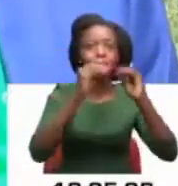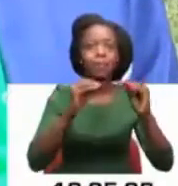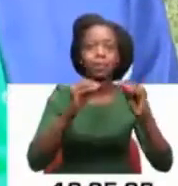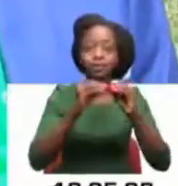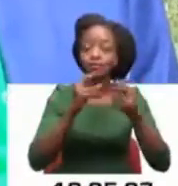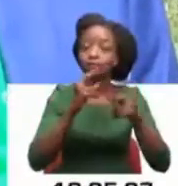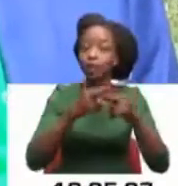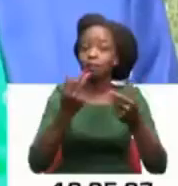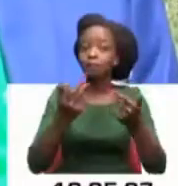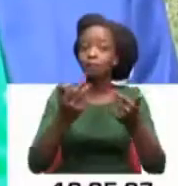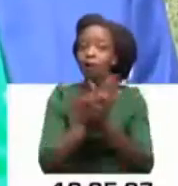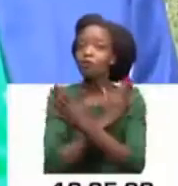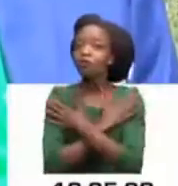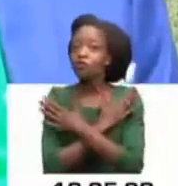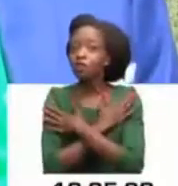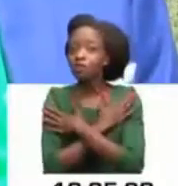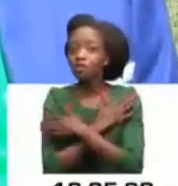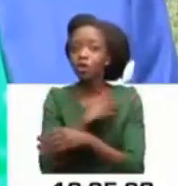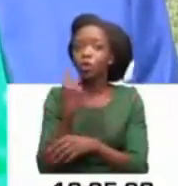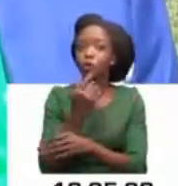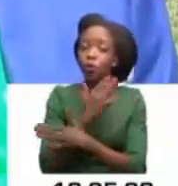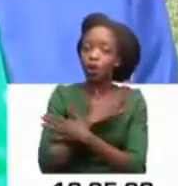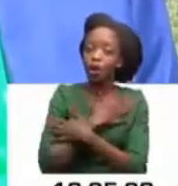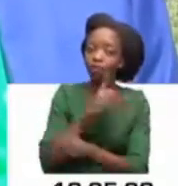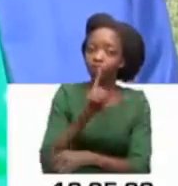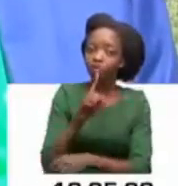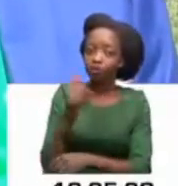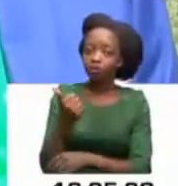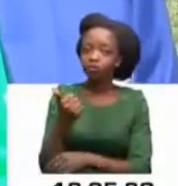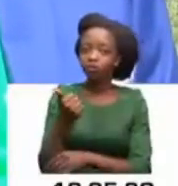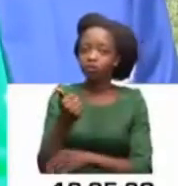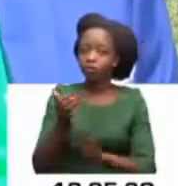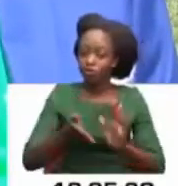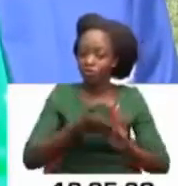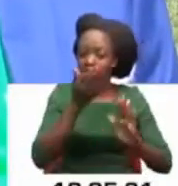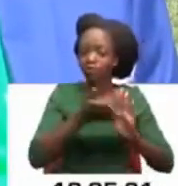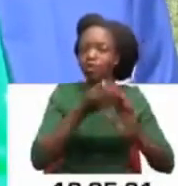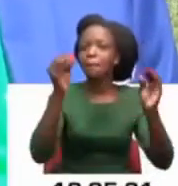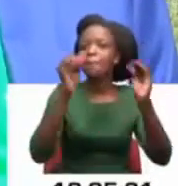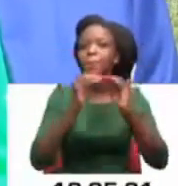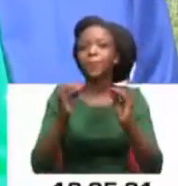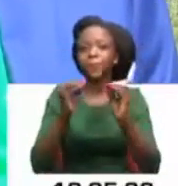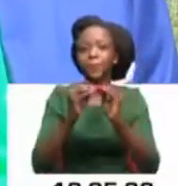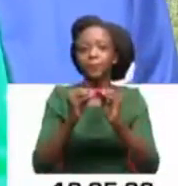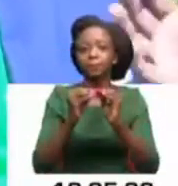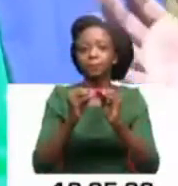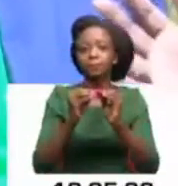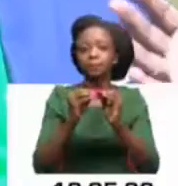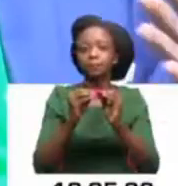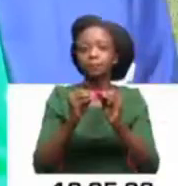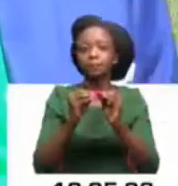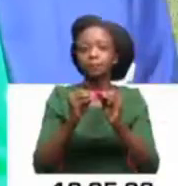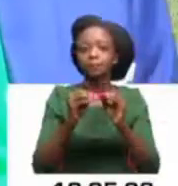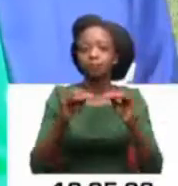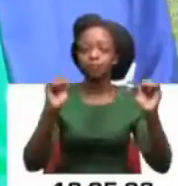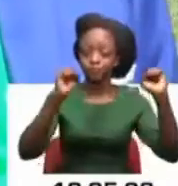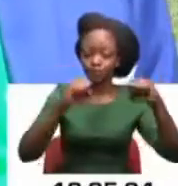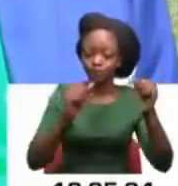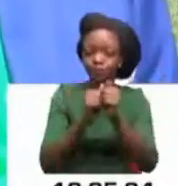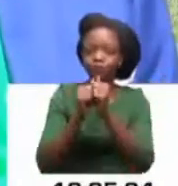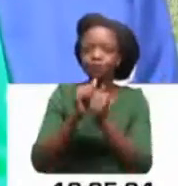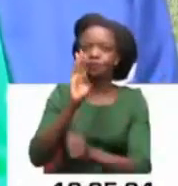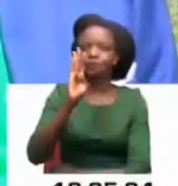zinaitwa marafiki ya wale wanaitana, twaharakishwa kwa mikutano ya kukubaliana na